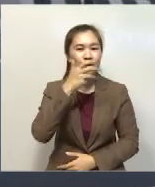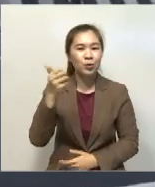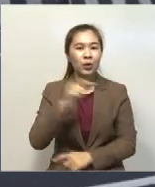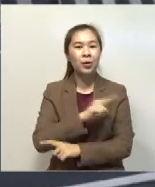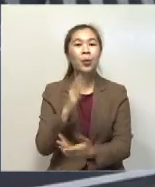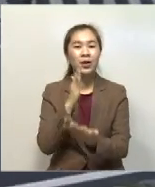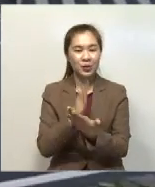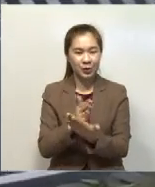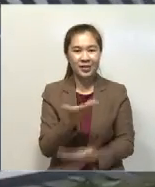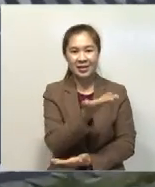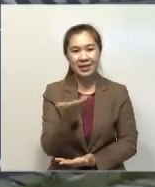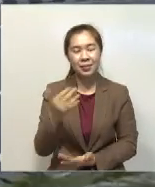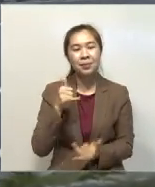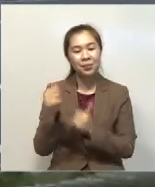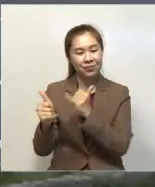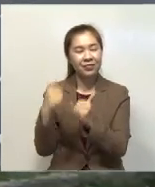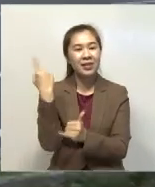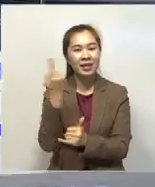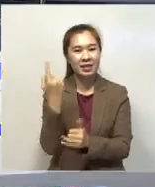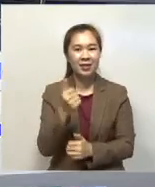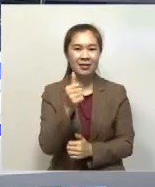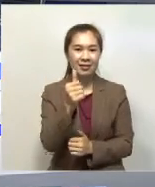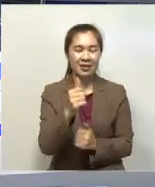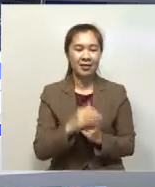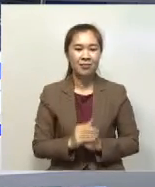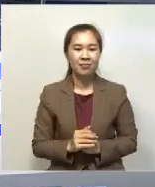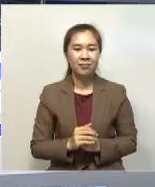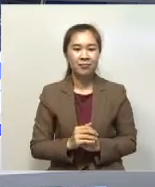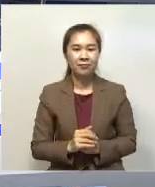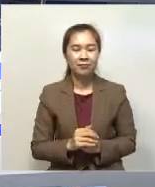หยุดแบบนี้ไปเที่ยวกันได้นะคะ ใช่ค่ะตอนนี้หลายพื้นที่ติดตามเรื่องของสภาพอากาศดี